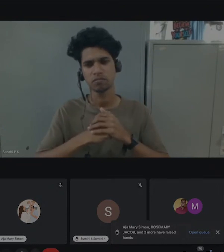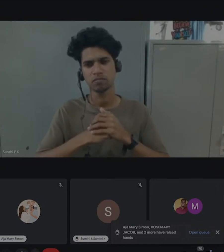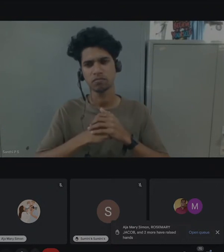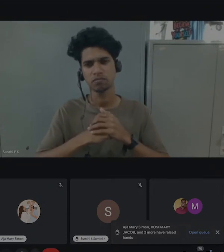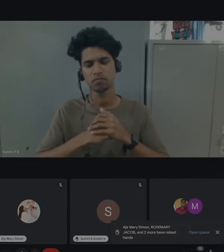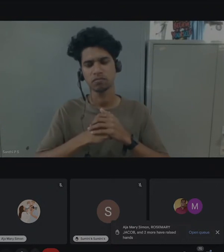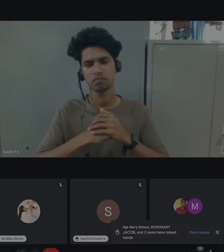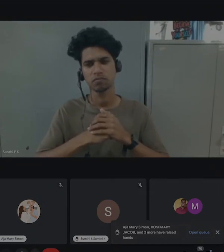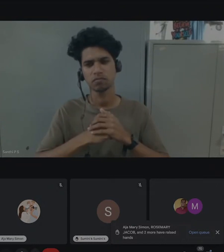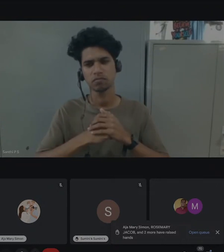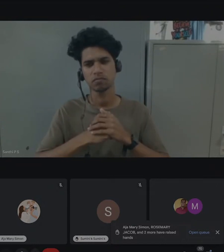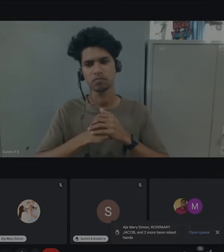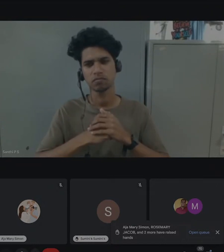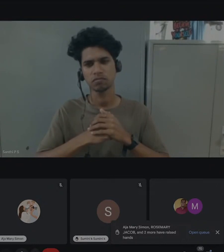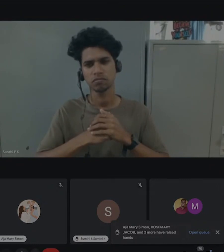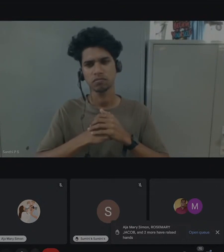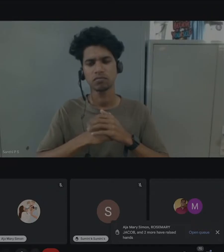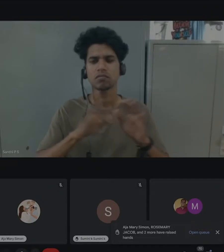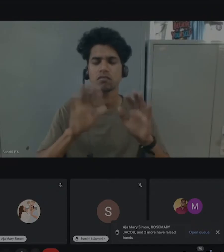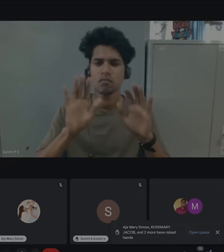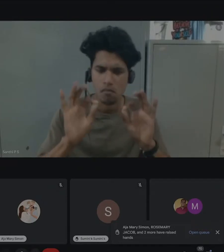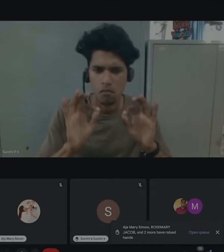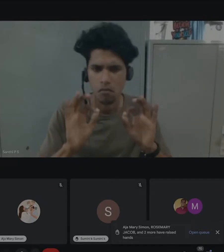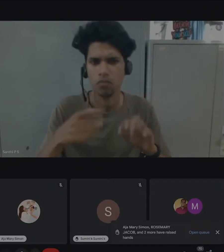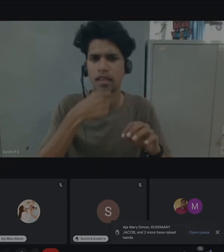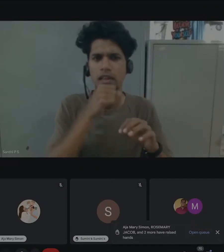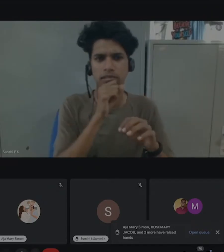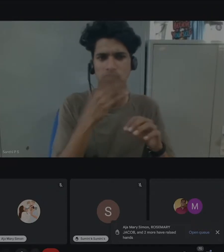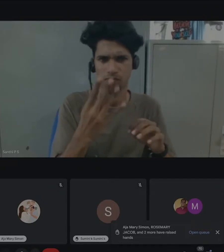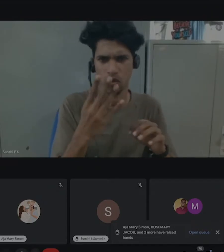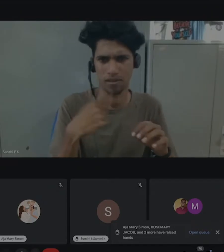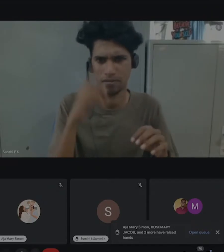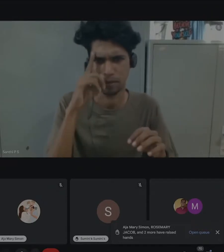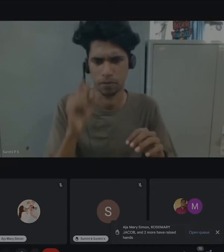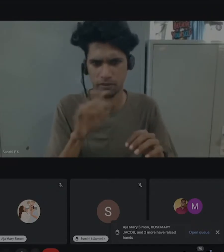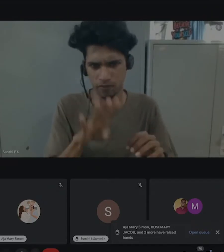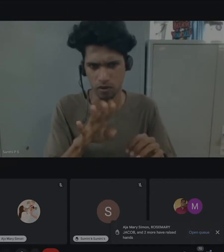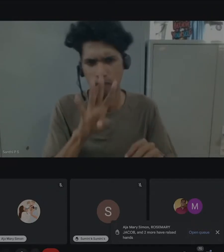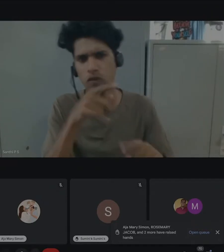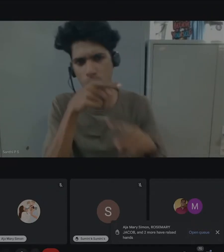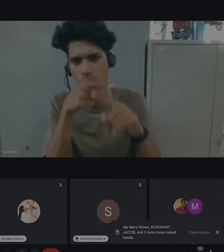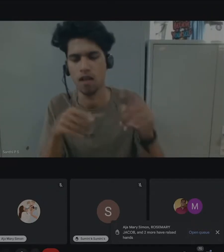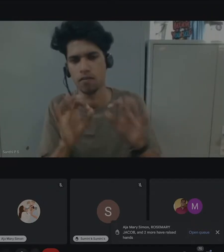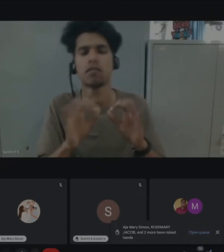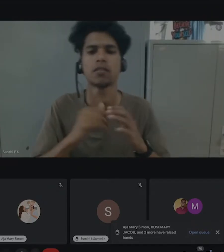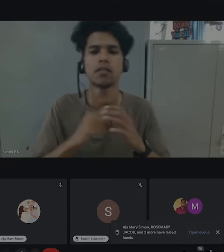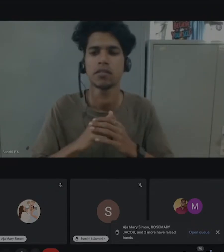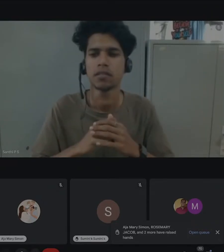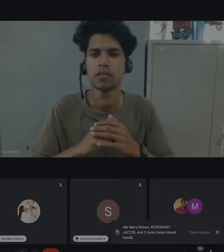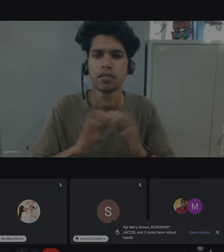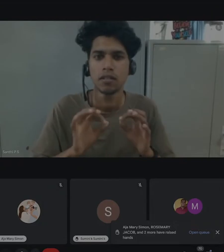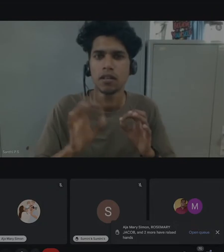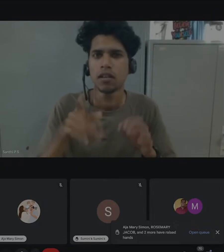മാഡം, കുഞ്ഞിന് 4 വയസ്സായിട്ടുണ്ടെന്നാണ് പറഞ്ഞിരുന്നതെന്നാണ് ഞാൻ ഓർക്കുന്നത്. ഓക്കെ, 4.5 വയസ്സ്. 4.5